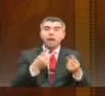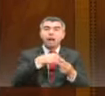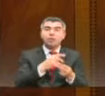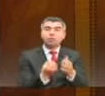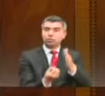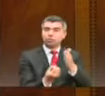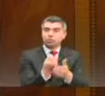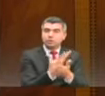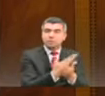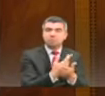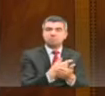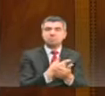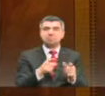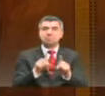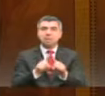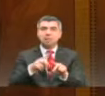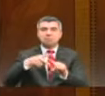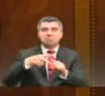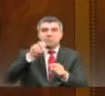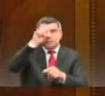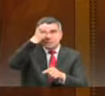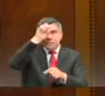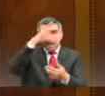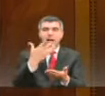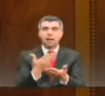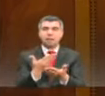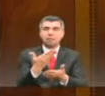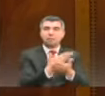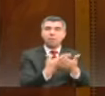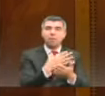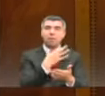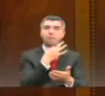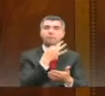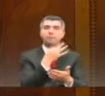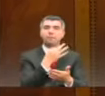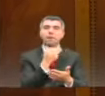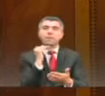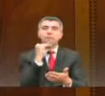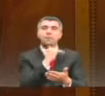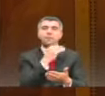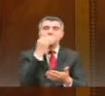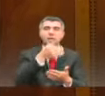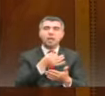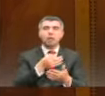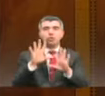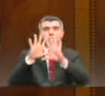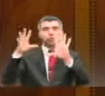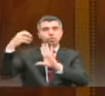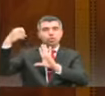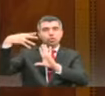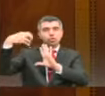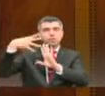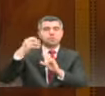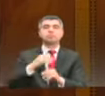المتجددة والنجاعة الطاقية عبر تنزيل وتسريع مخططات الطاقات المتجددة